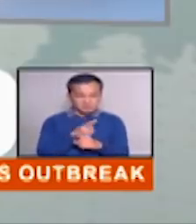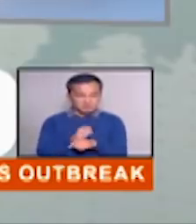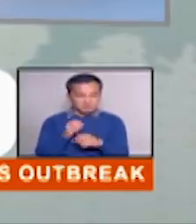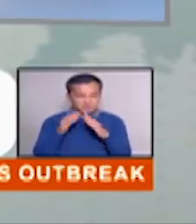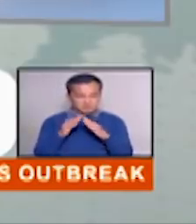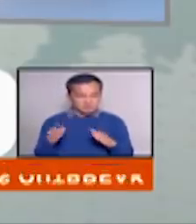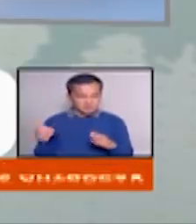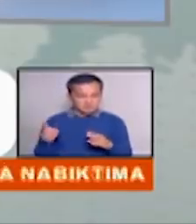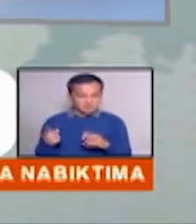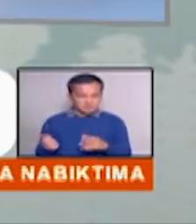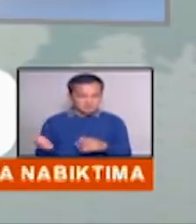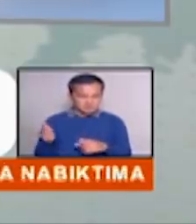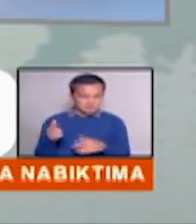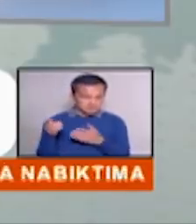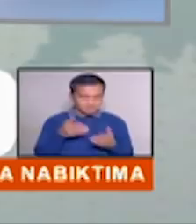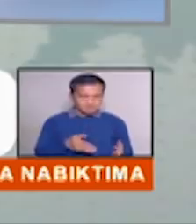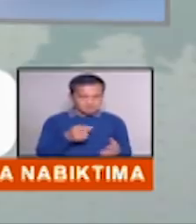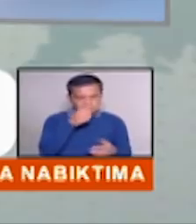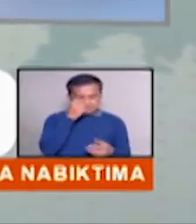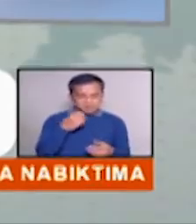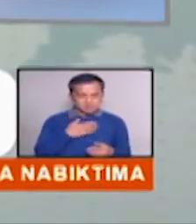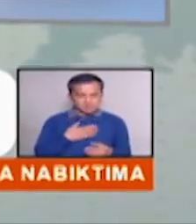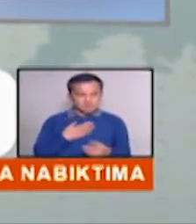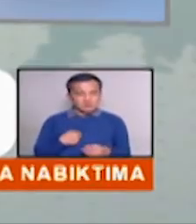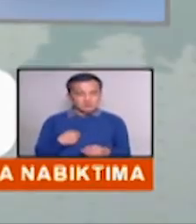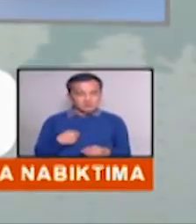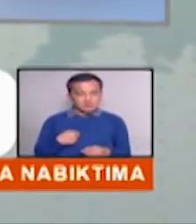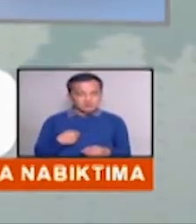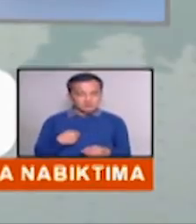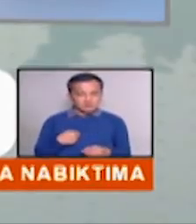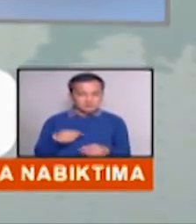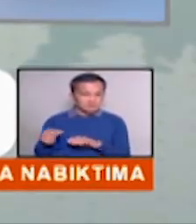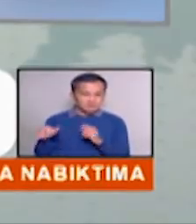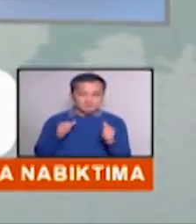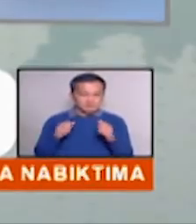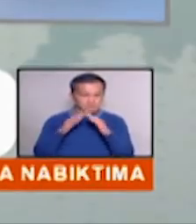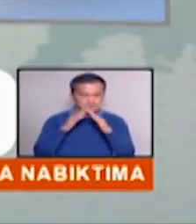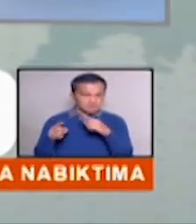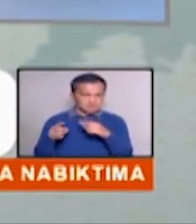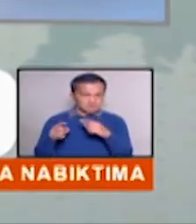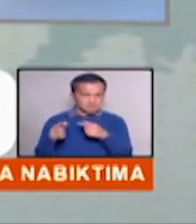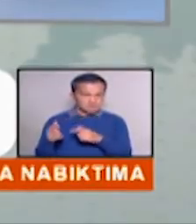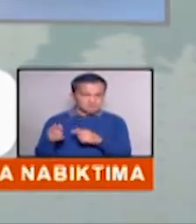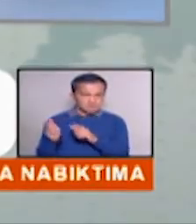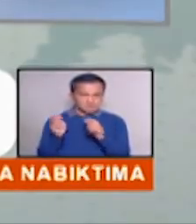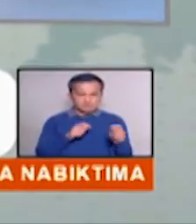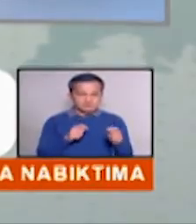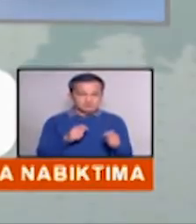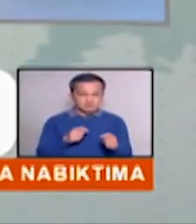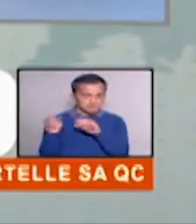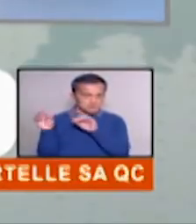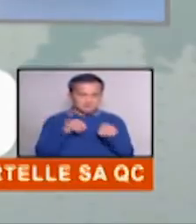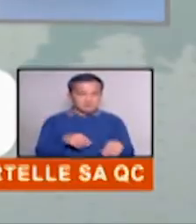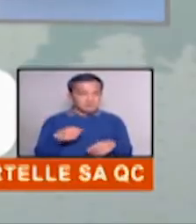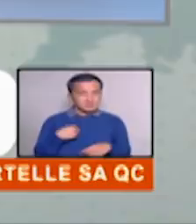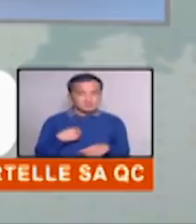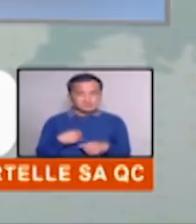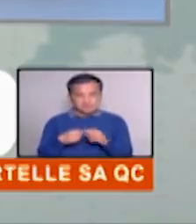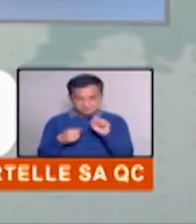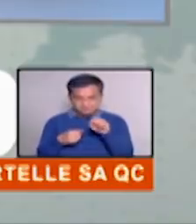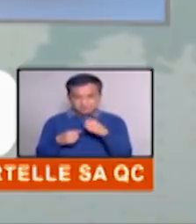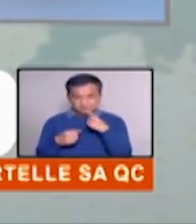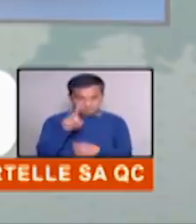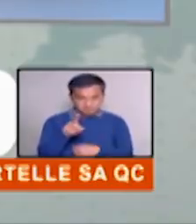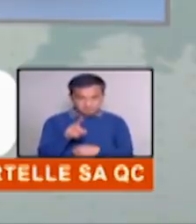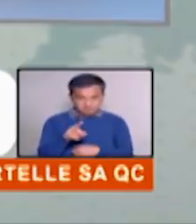niya. Tapos dito po ako dinala kasi gusto ko po sanang umalis doon sa bahay nila kasi hindi ko kasi gusto ugali niya. Nasabi niyo na ho yan sa